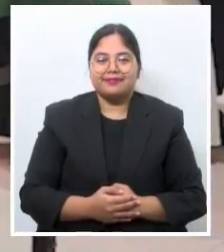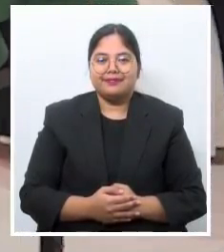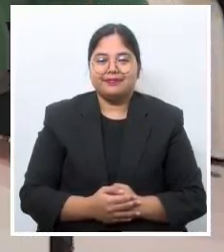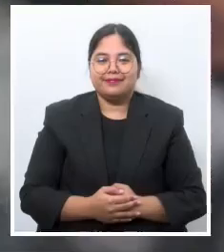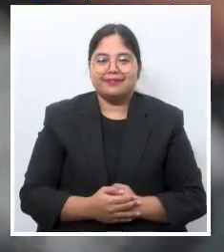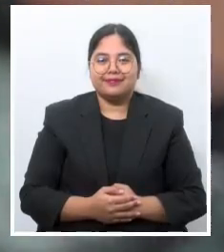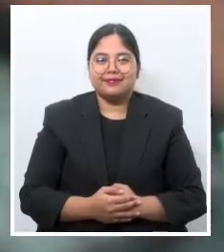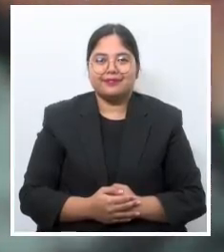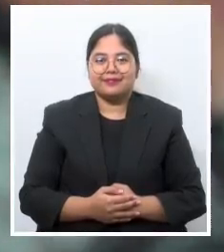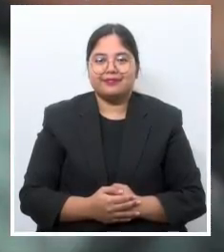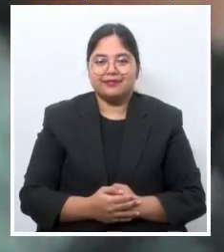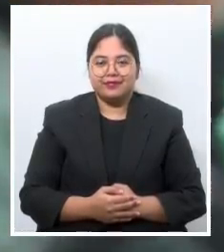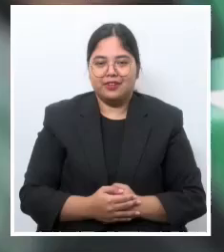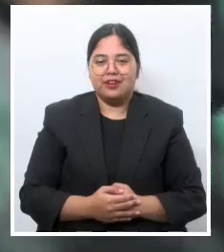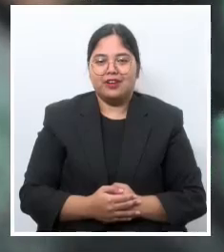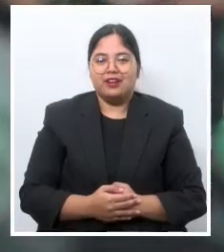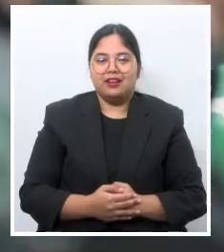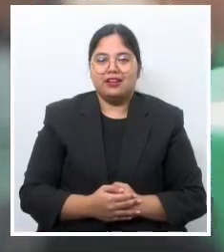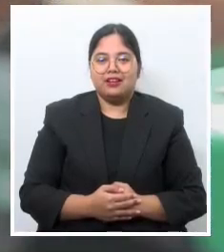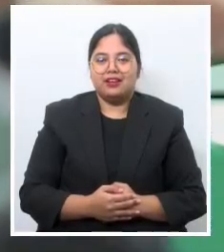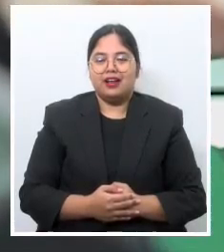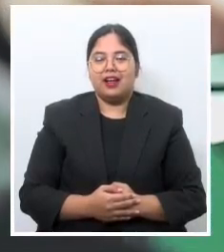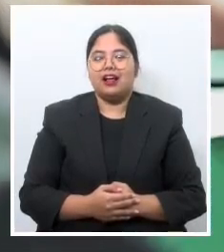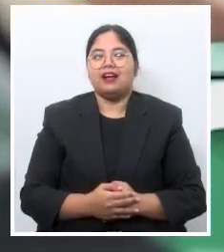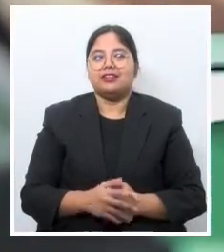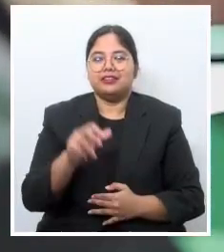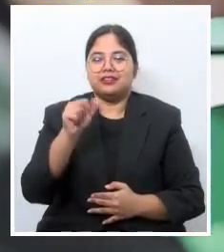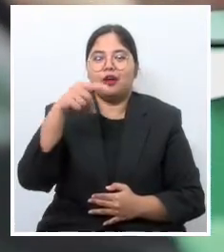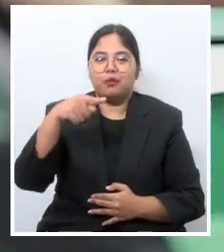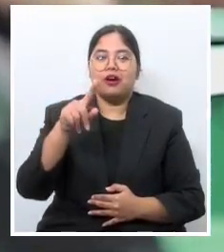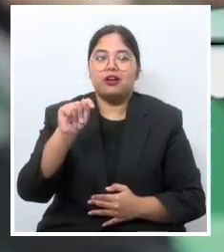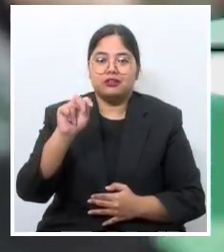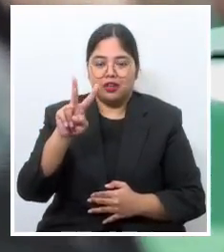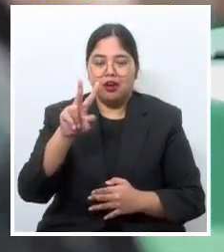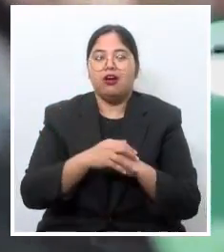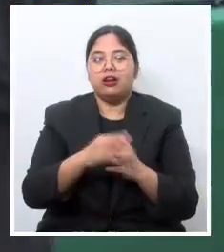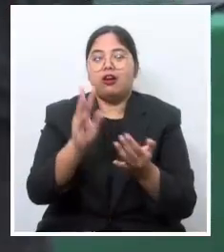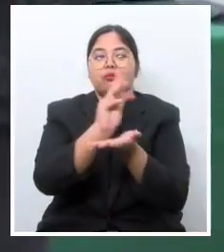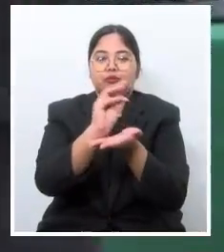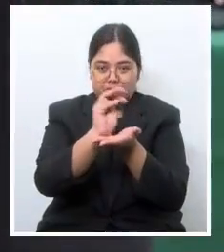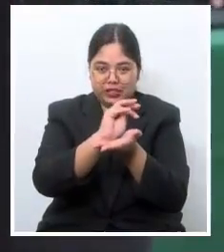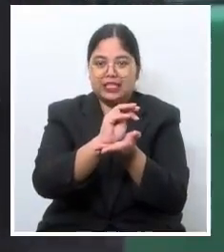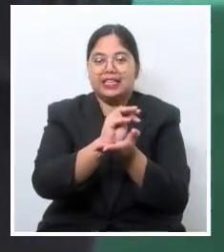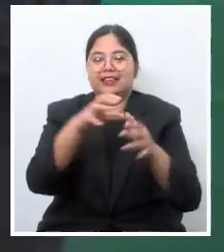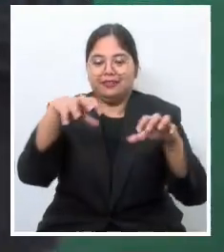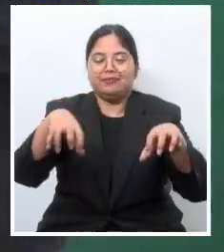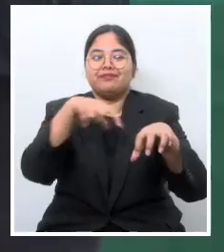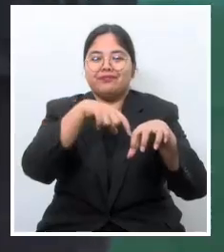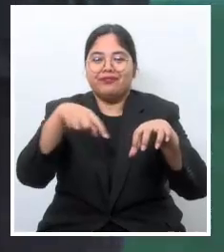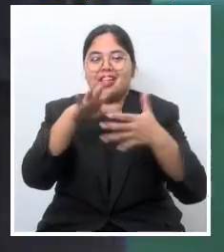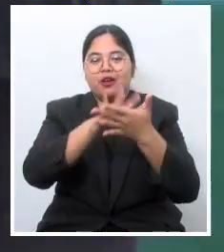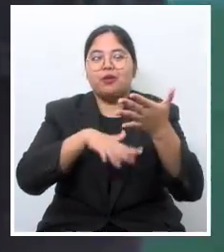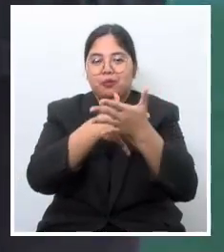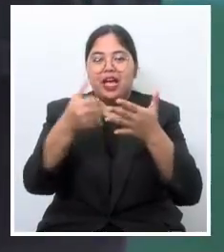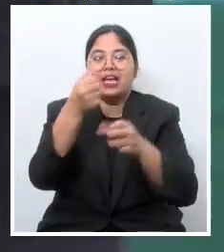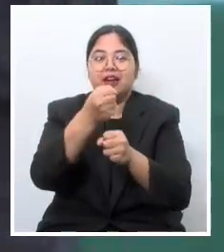ครับสำนักงานคณะกรรมการการศึกษาขั้นพื้นฐานและมูลนิธิไทยรัฐได้กำหนดแผนงานพัฒนาการศึกษา